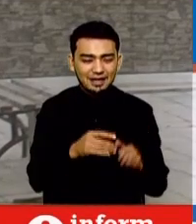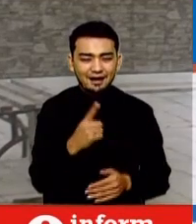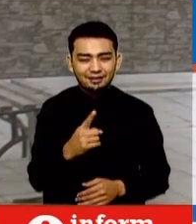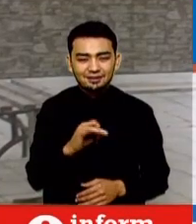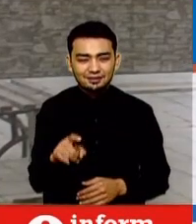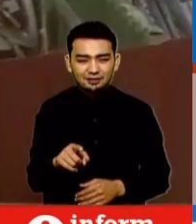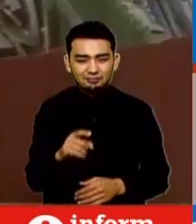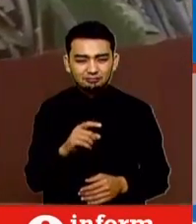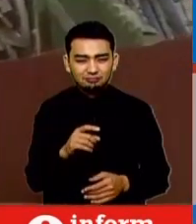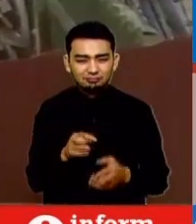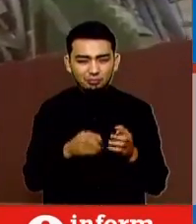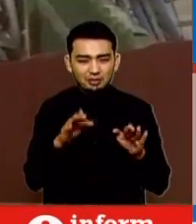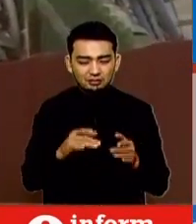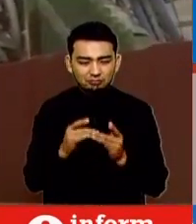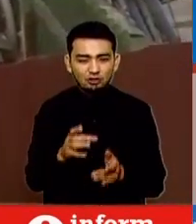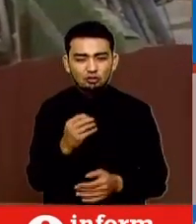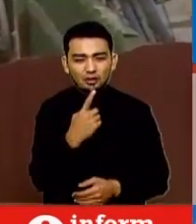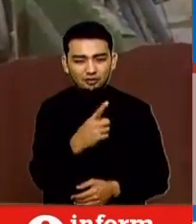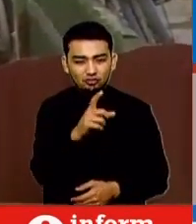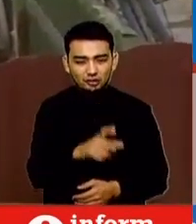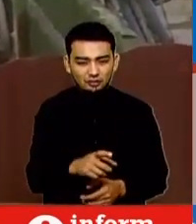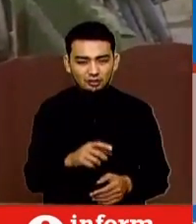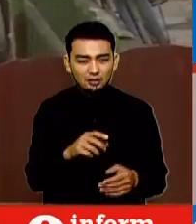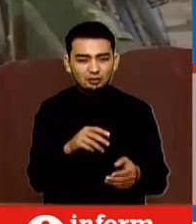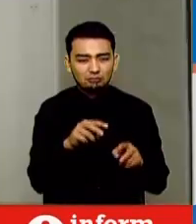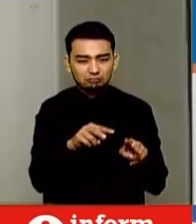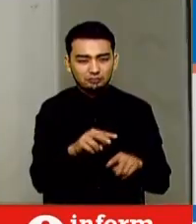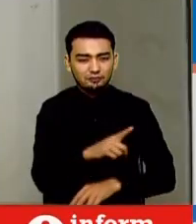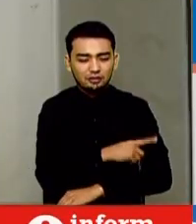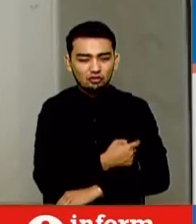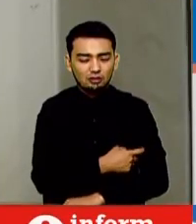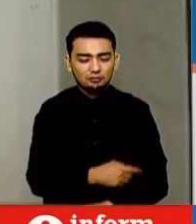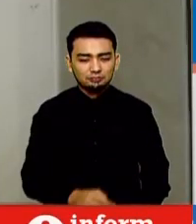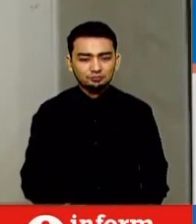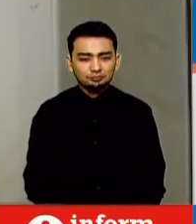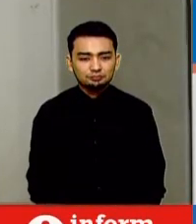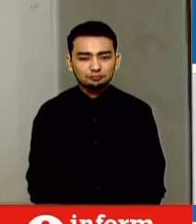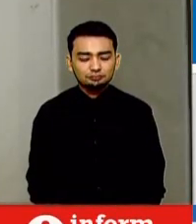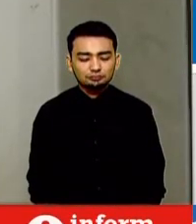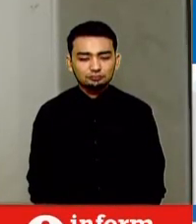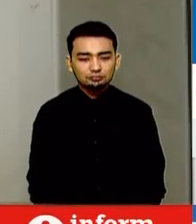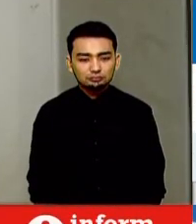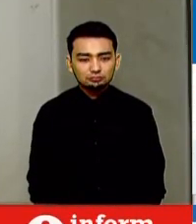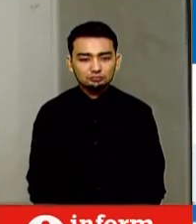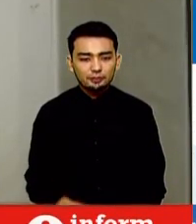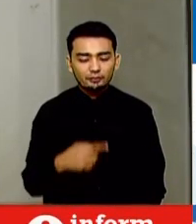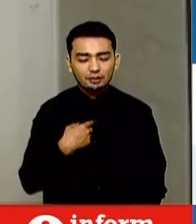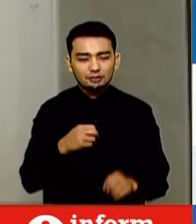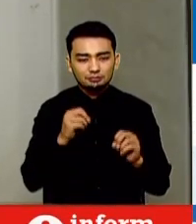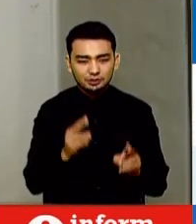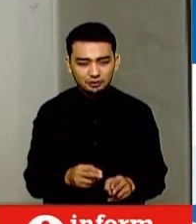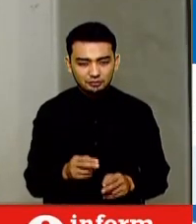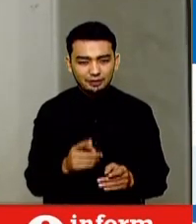них в реанимации. Еще один член семьи дома под наблюдением врачей. Один из пациентов, который находится в нашем стационаре, находится